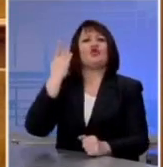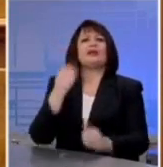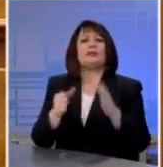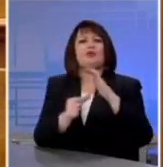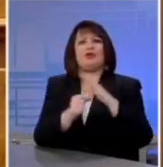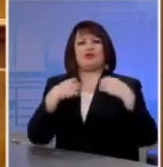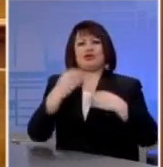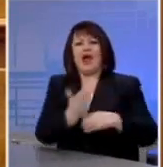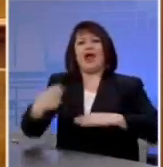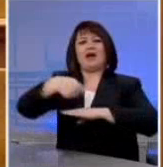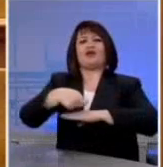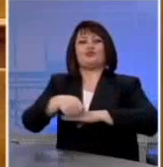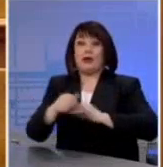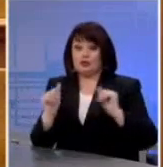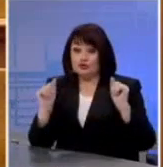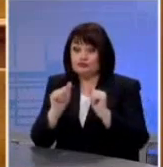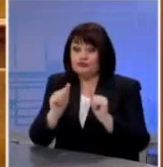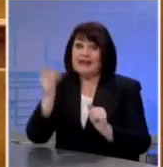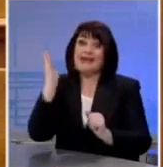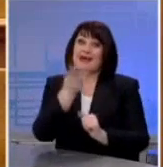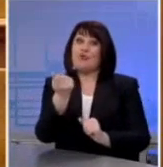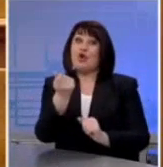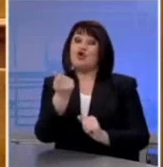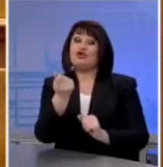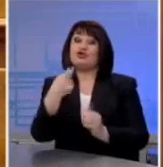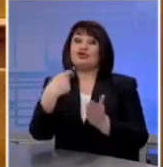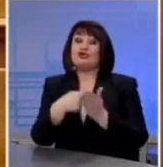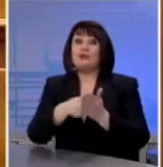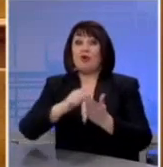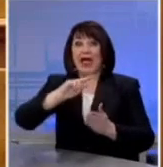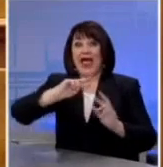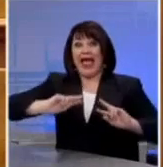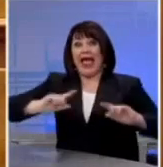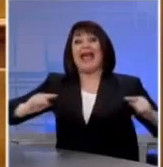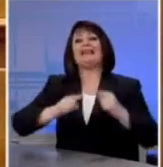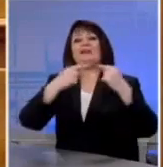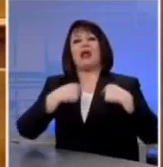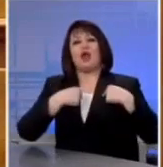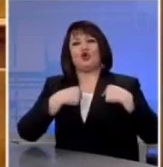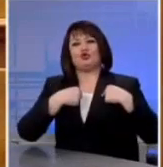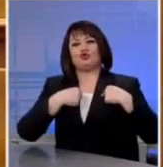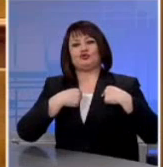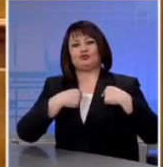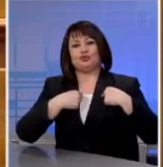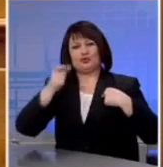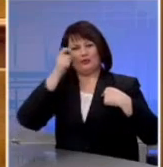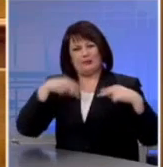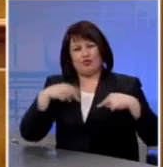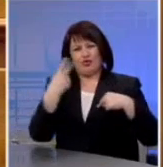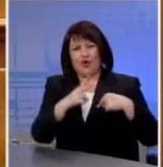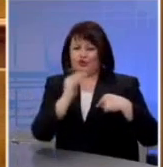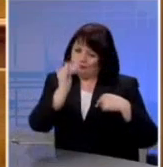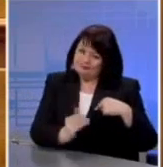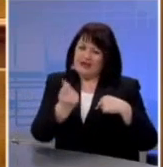του Αρείου Πάγου ώστε να μειώσει τη χρηματική ποινή που επέβαλε στην αντίδικό μου. Υπουργό του Αντώνη Σαμαρά. Ιδάλλως